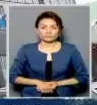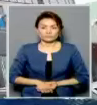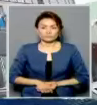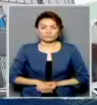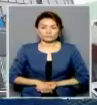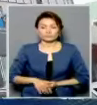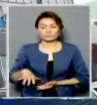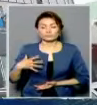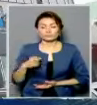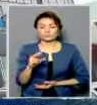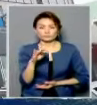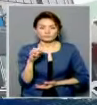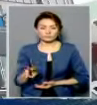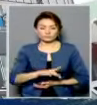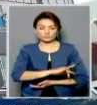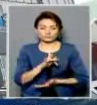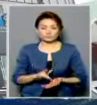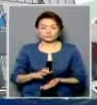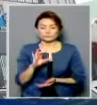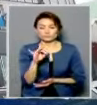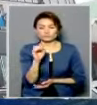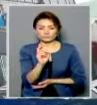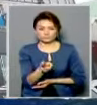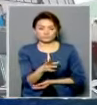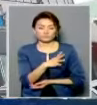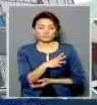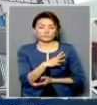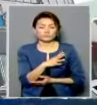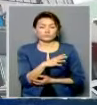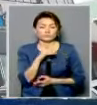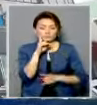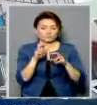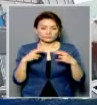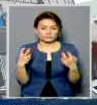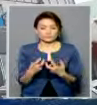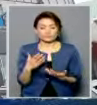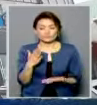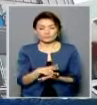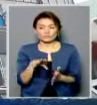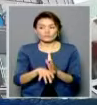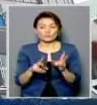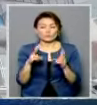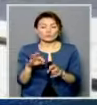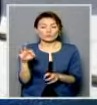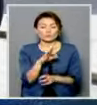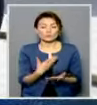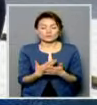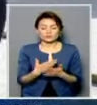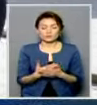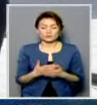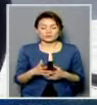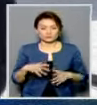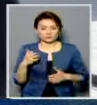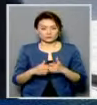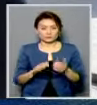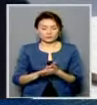Под председательством акима Атырауской области Серика Шапкенова прошло селекторное совещание. На нем были рассмотрены вопросы благоустройства